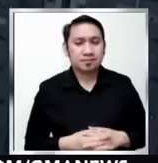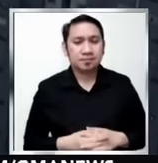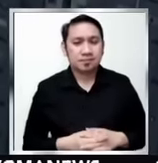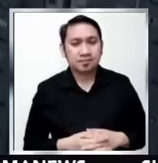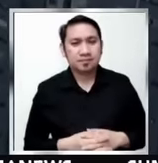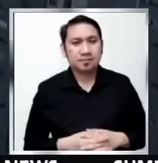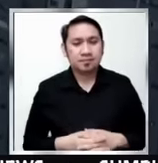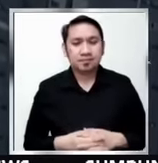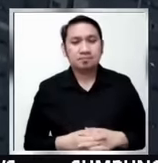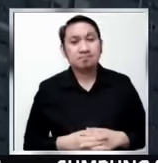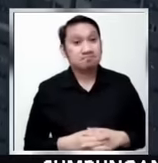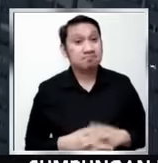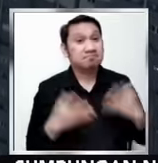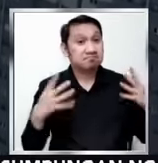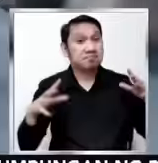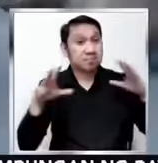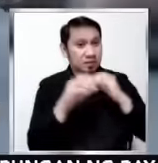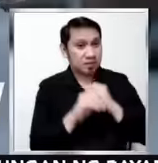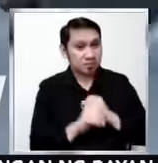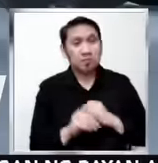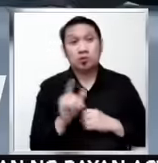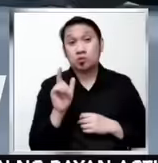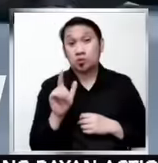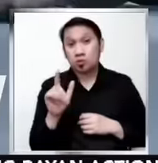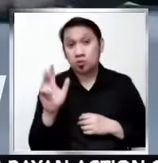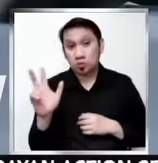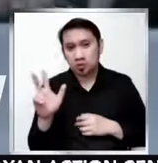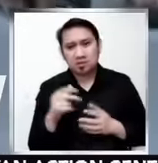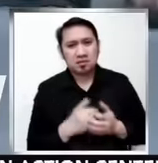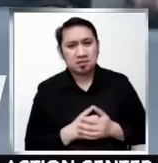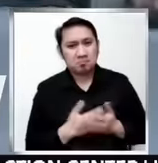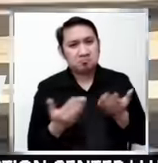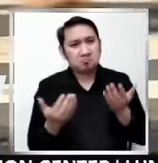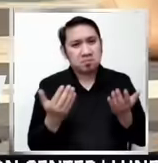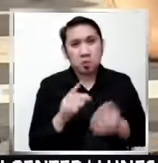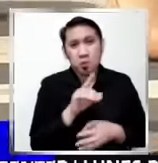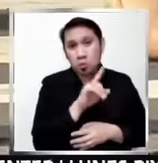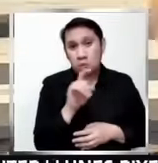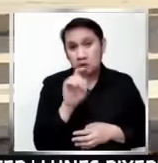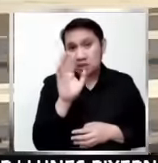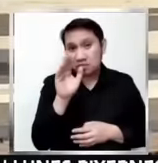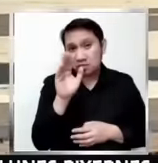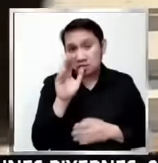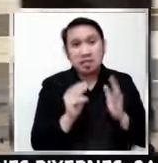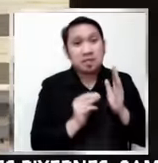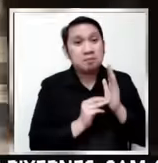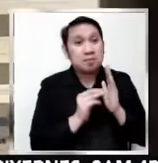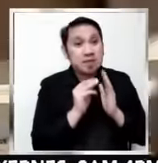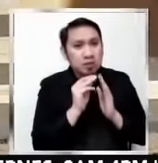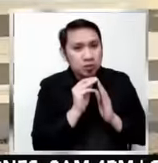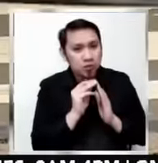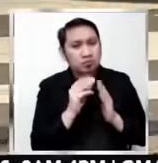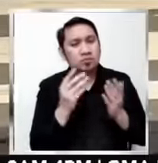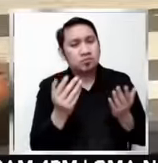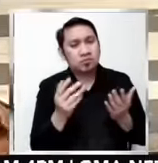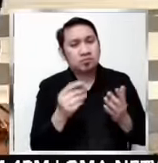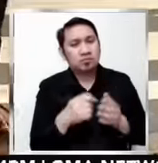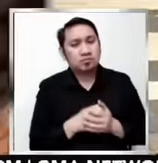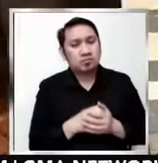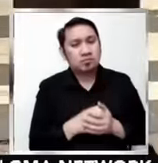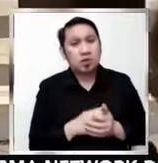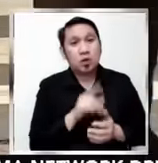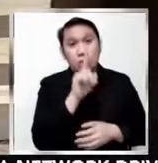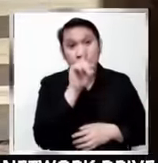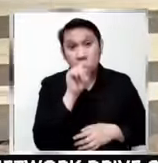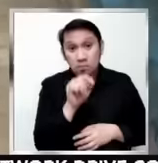Sa pagtatapos ng 2023, tinatayang papalo na sa 115 milyon ang populasyon ng Pilipinas. 1.6%